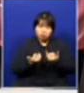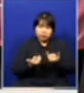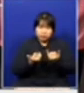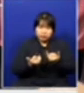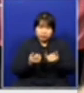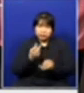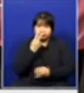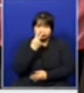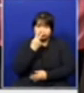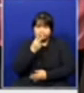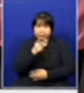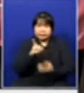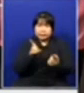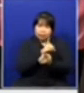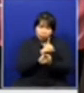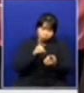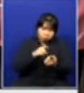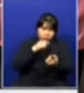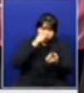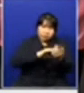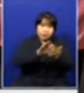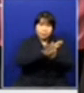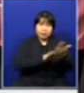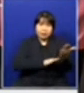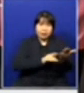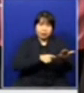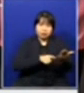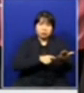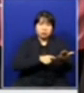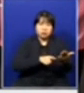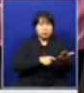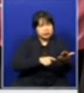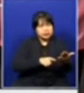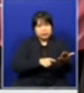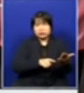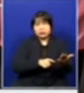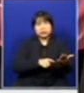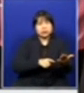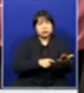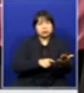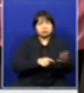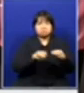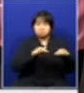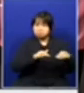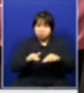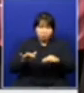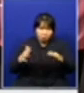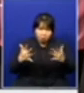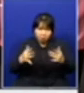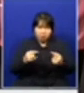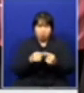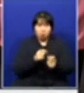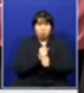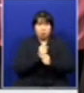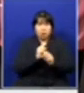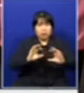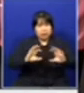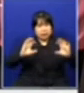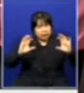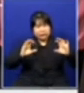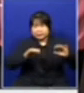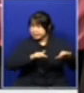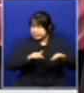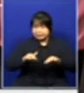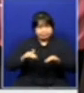ในทุกมุมเมืองท่านจะเห็นว่าความไม่พร้อมในระบบราชการของเราท่านจะ